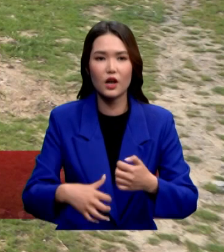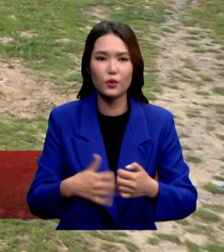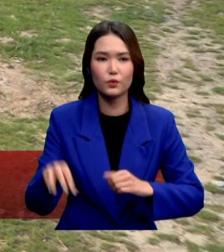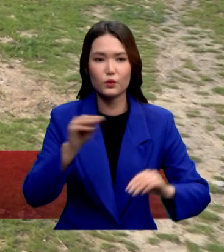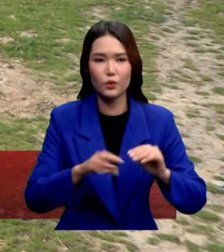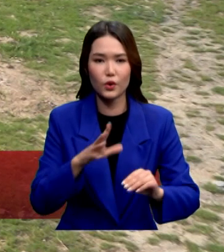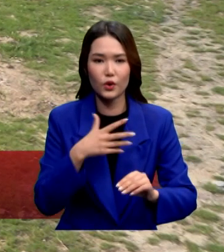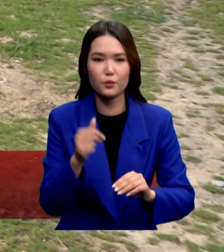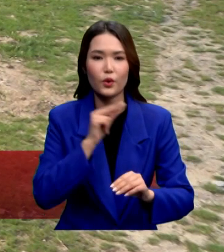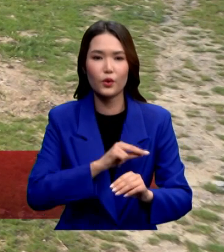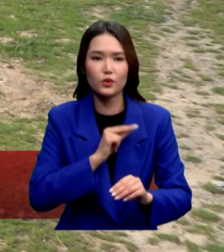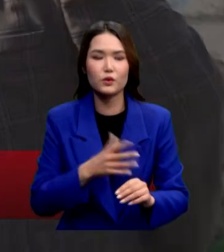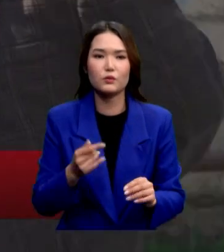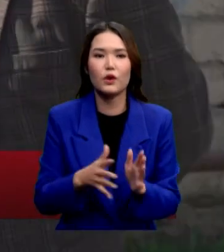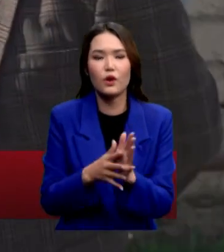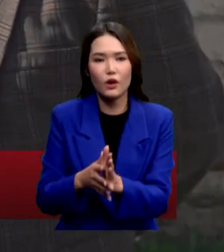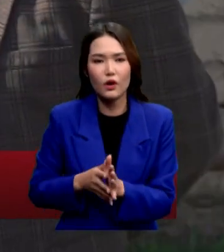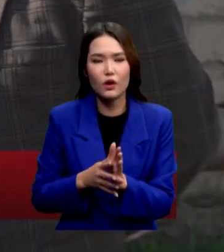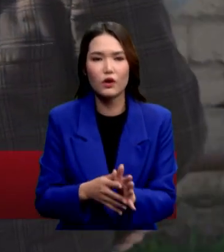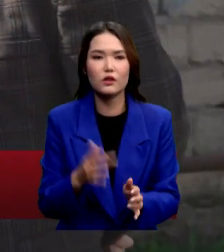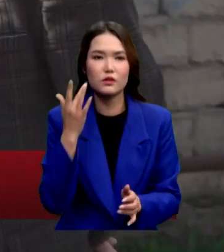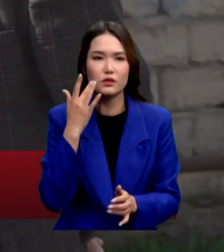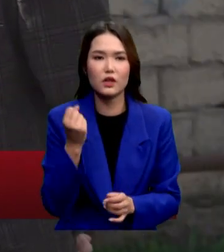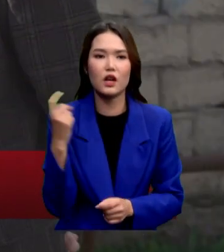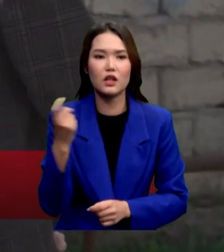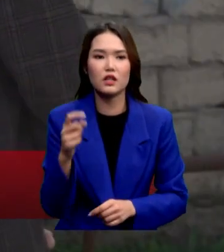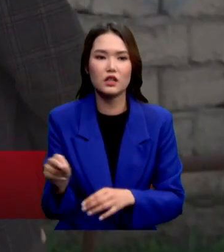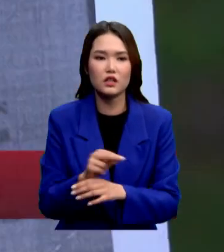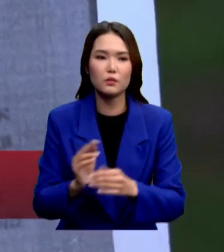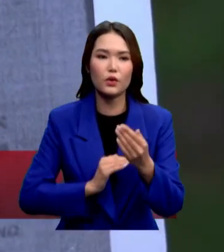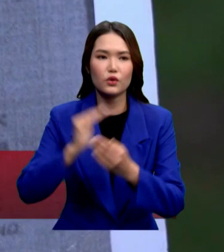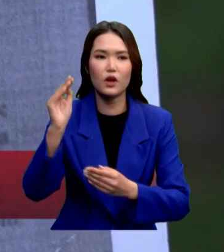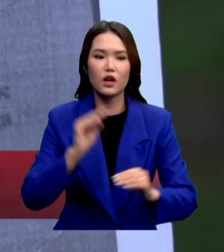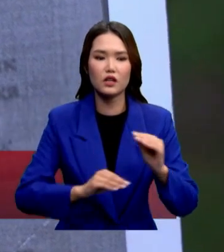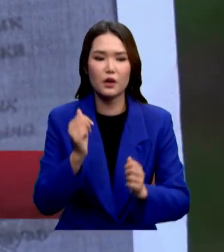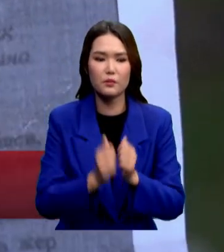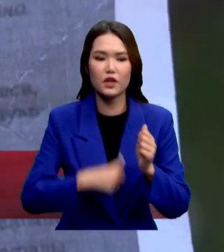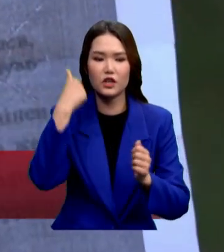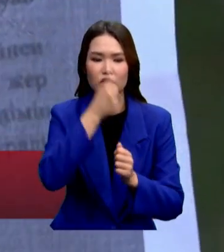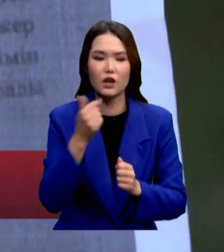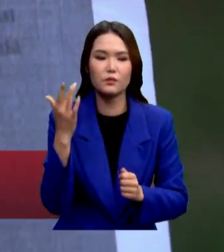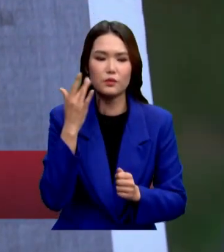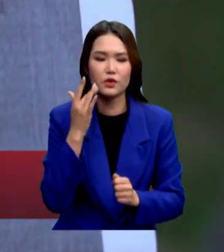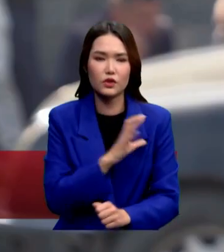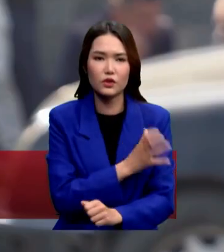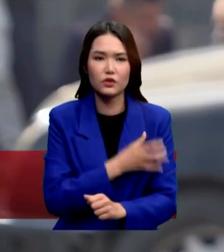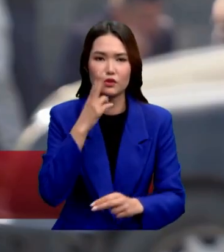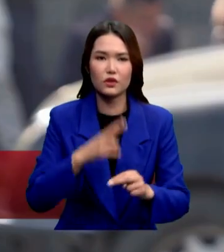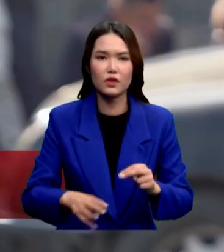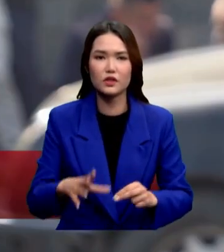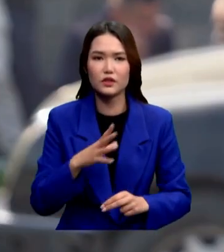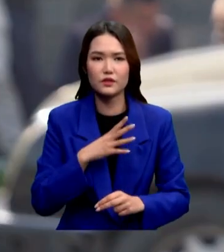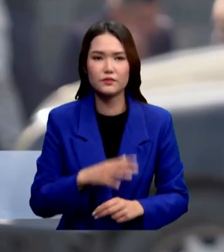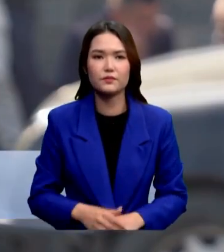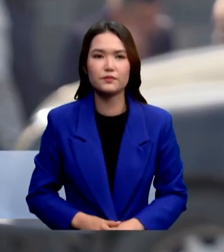Осы түйткілді шешу үшін 9 жыл бұрын арнайы жер бөлініп, емхана салуға жоба жасалған, бірақ жыл сайын кейінге шегеріліп келеді.